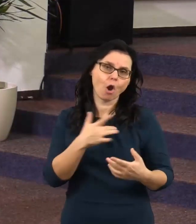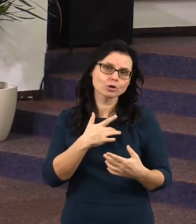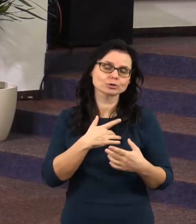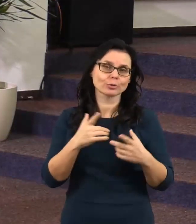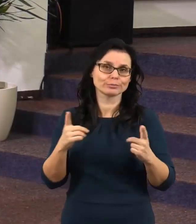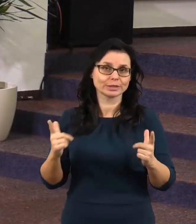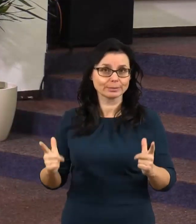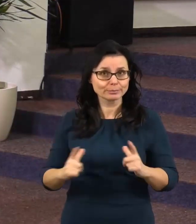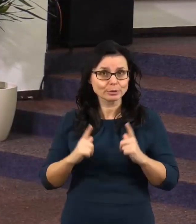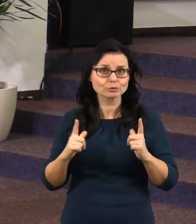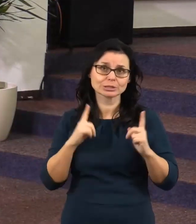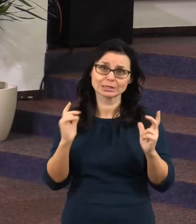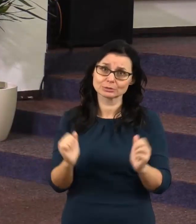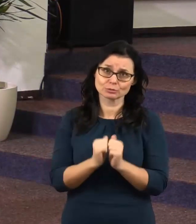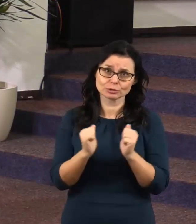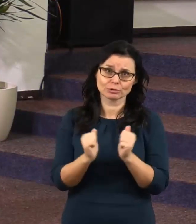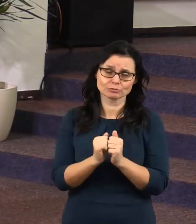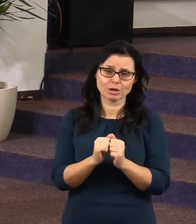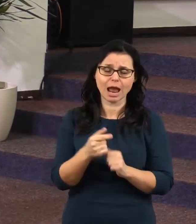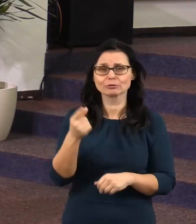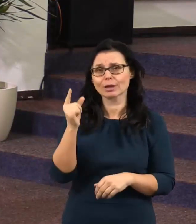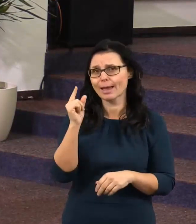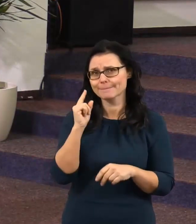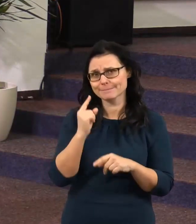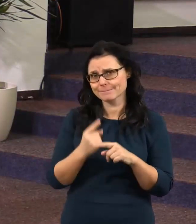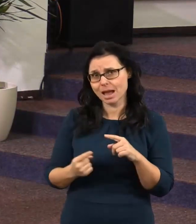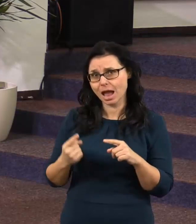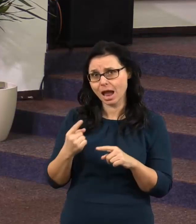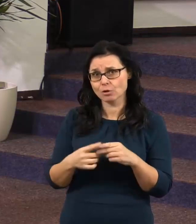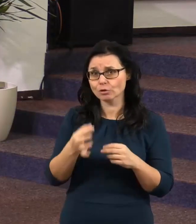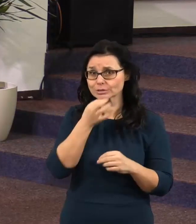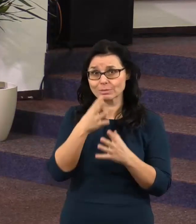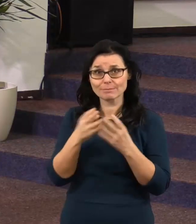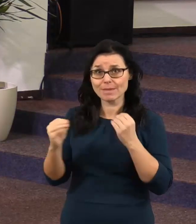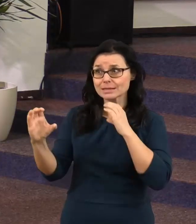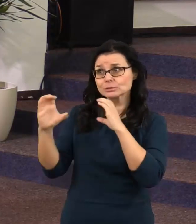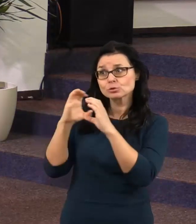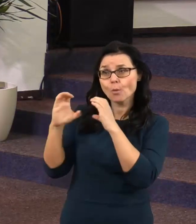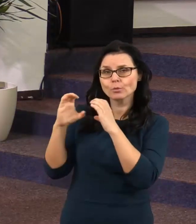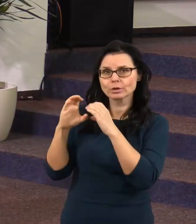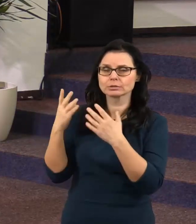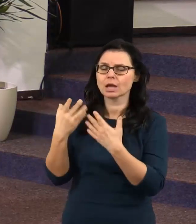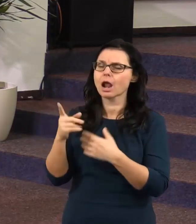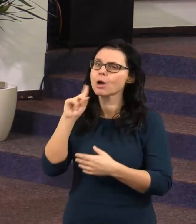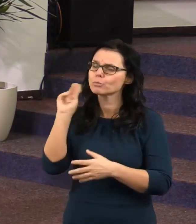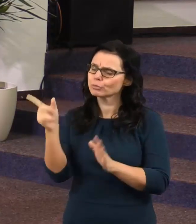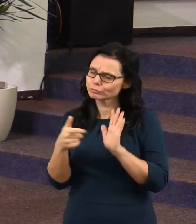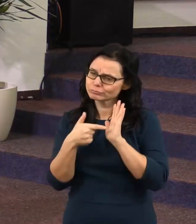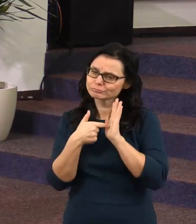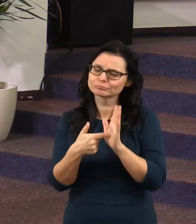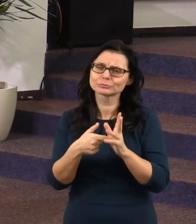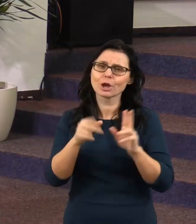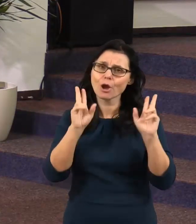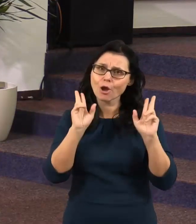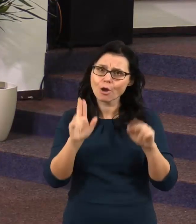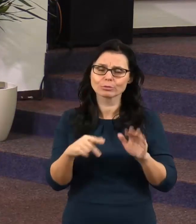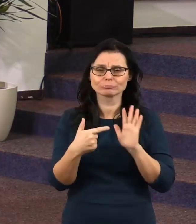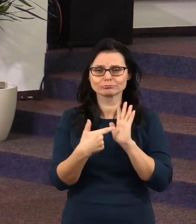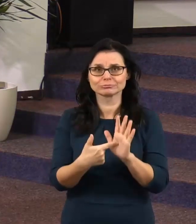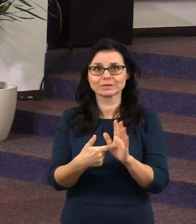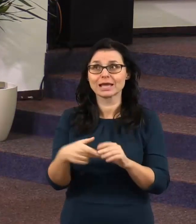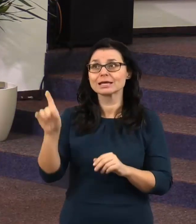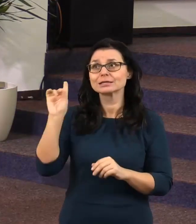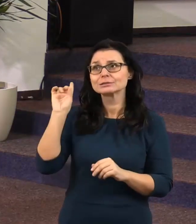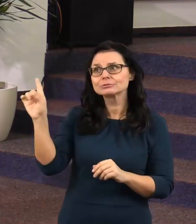Ale bylo by málo, kdybych nám Pán Bůh nemluvil a on nám opravdu dává najevo třeba jeho